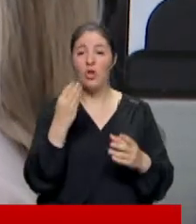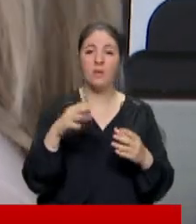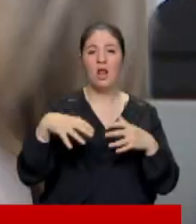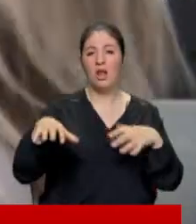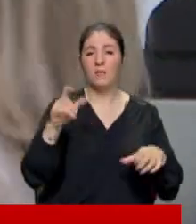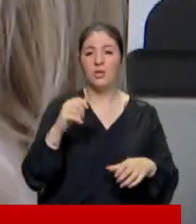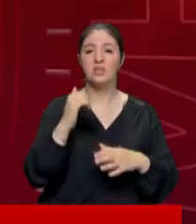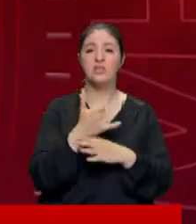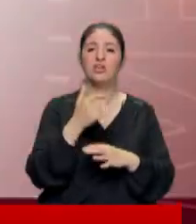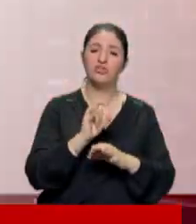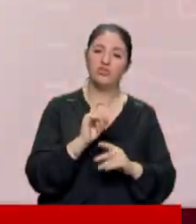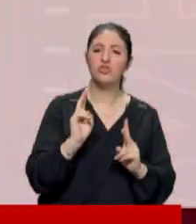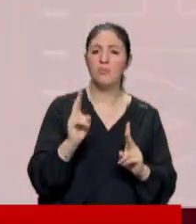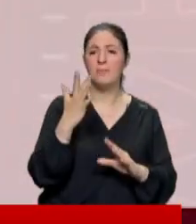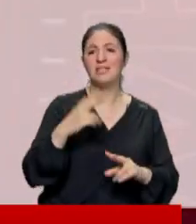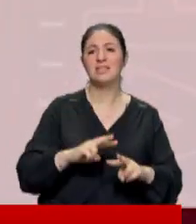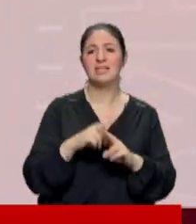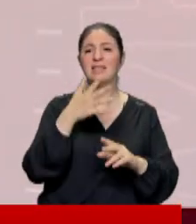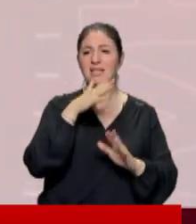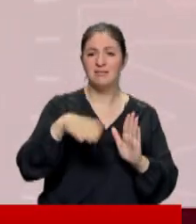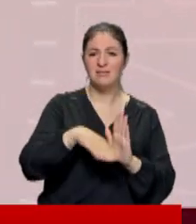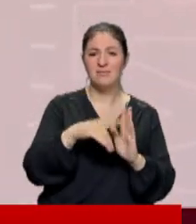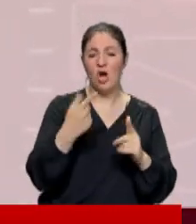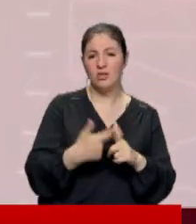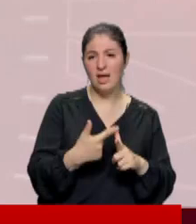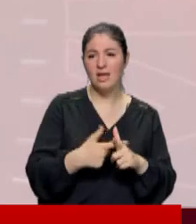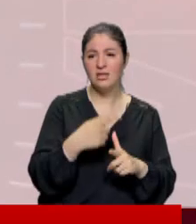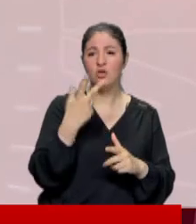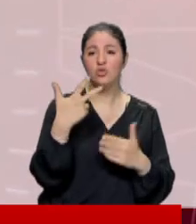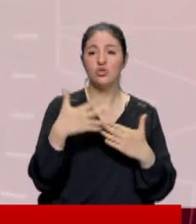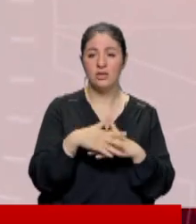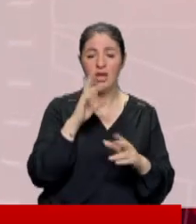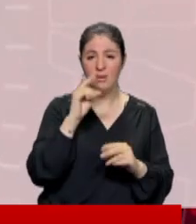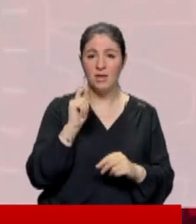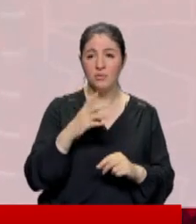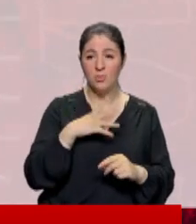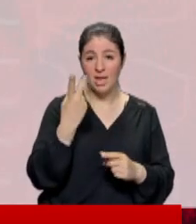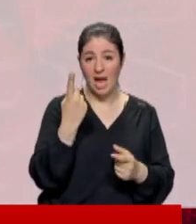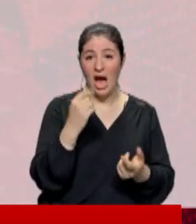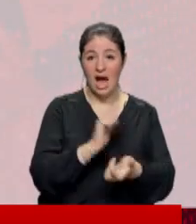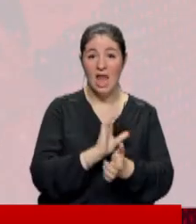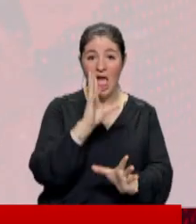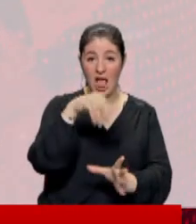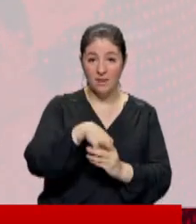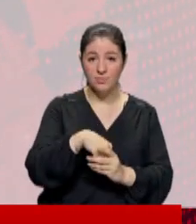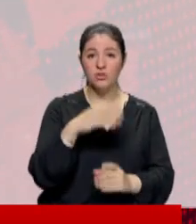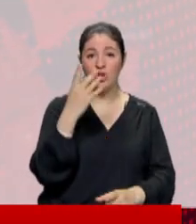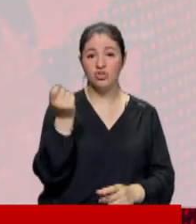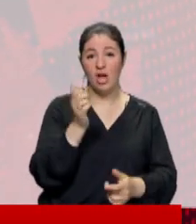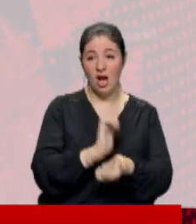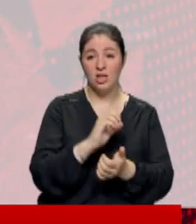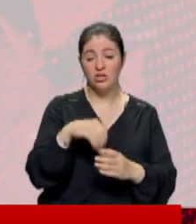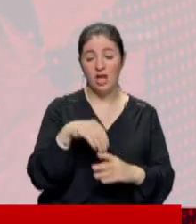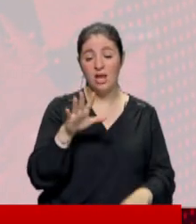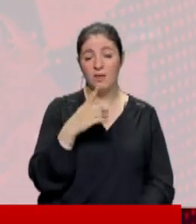ayırıyoruz. Sanatçısız standart 5 yıldız deniz kenarında bir otelde 3 gece kalmak istiyorsa bir aile her şey dahil 4 kişilik aile